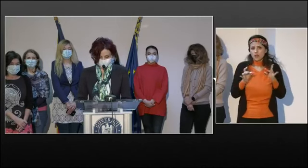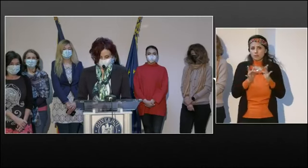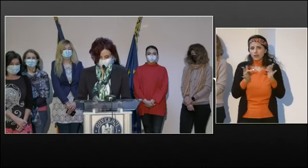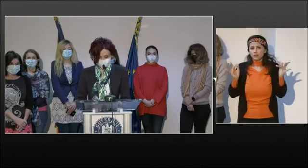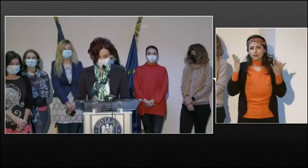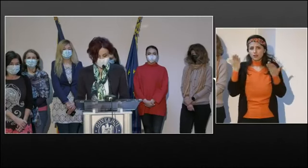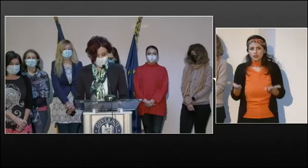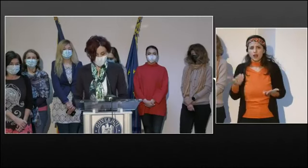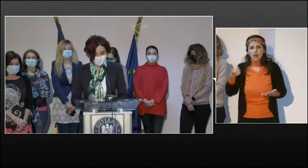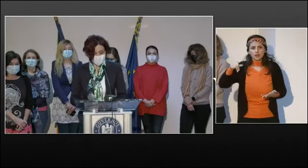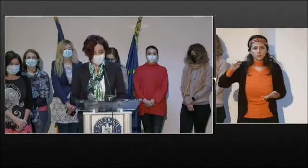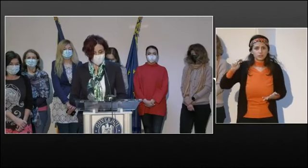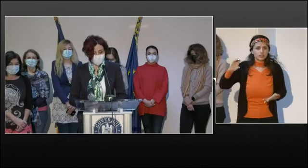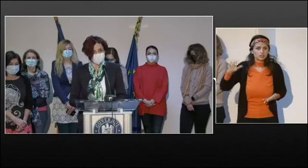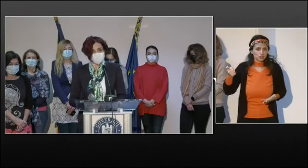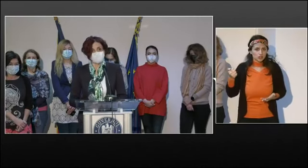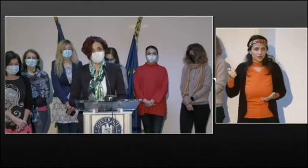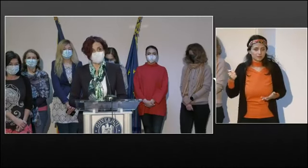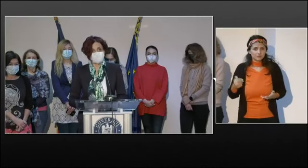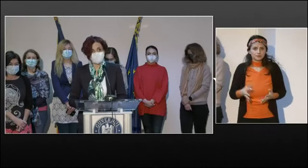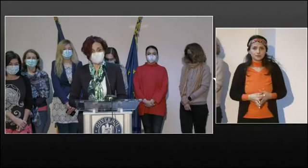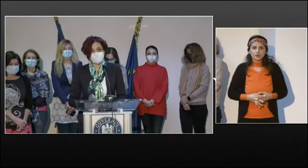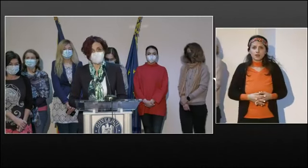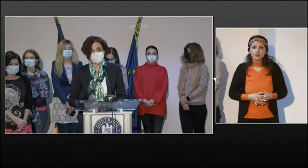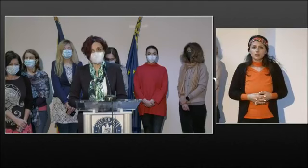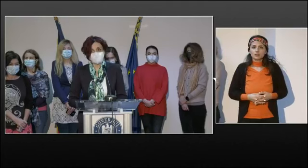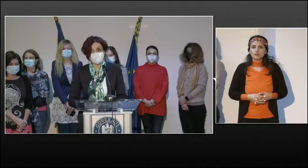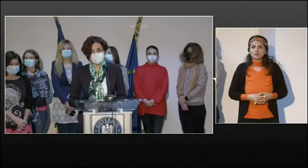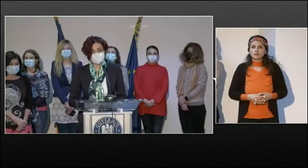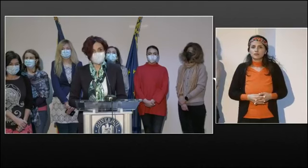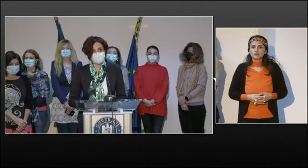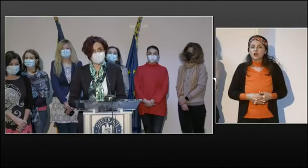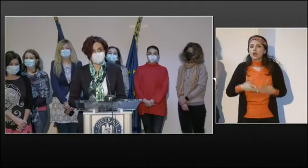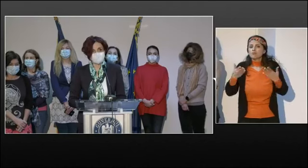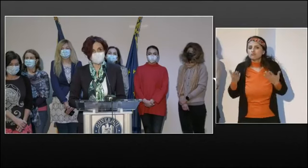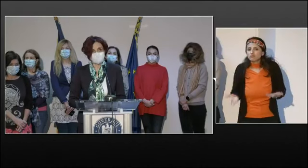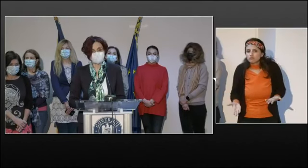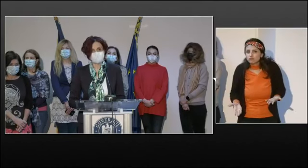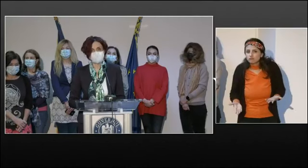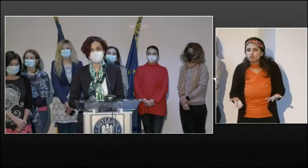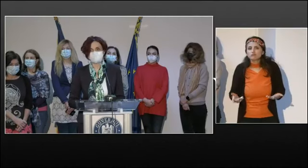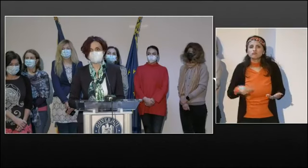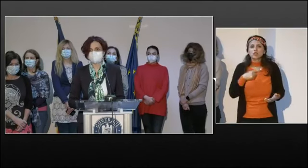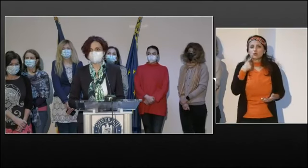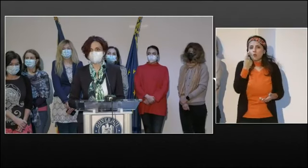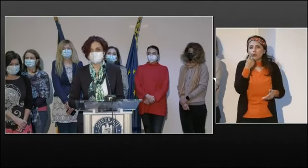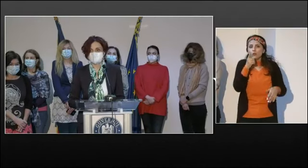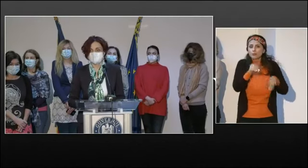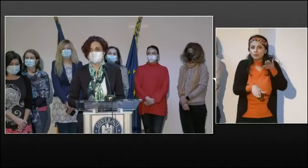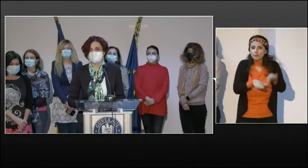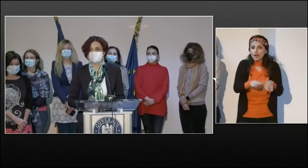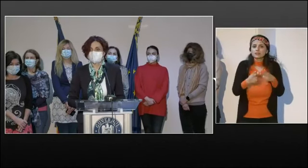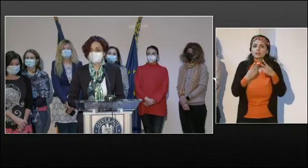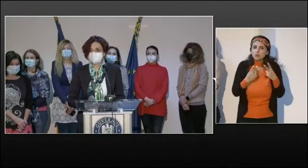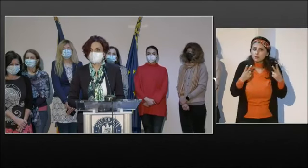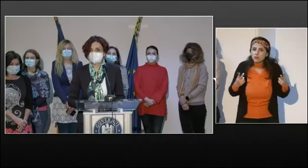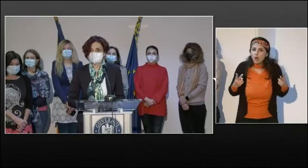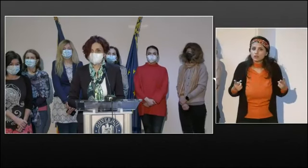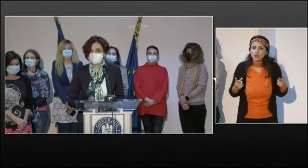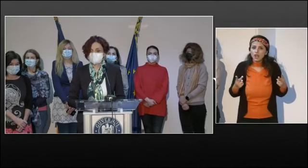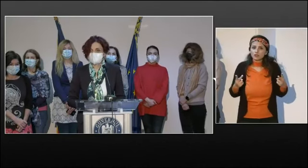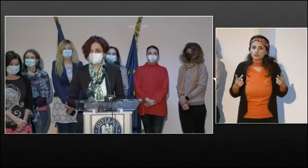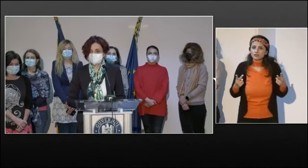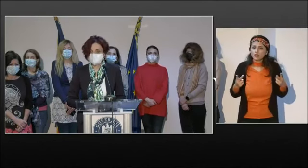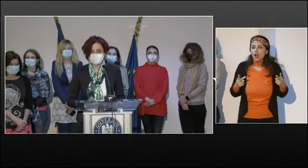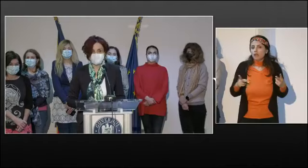cea cred că acesta este un pas important prin care venim